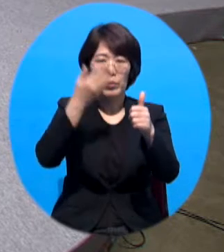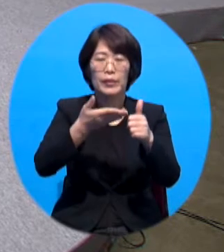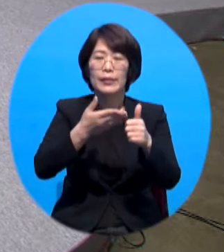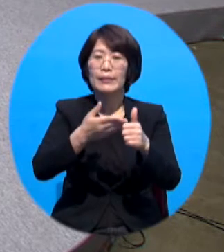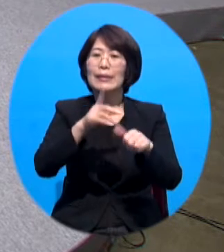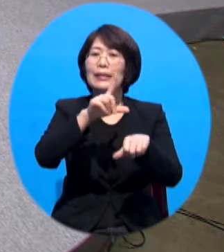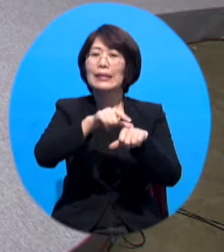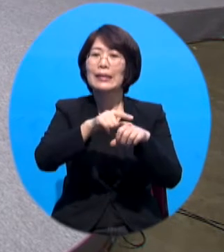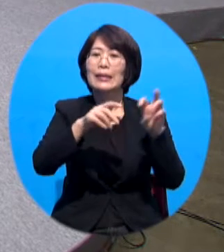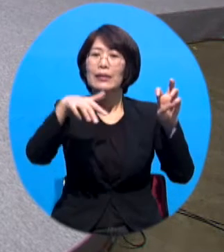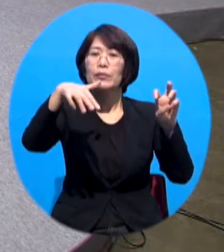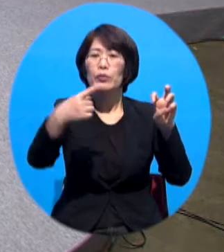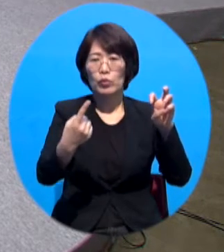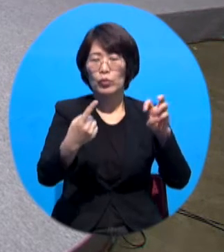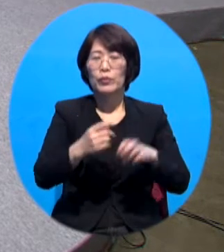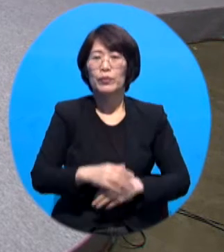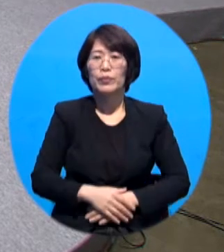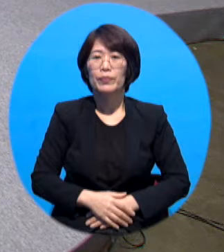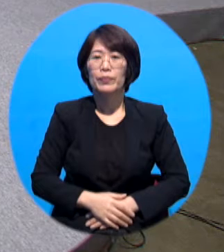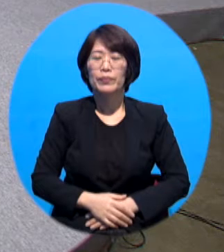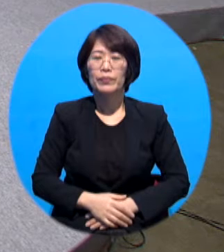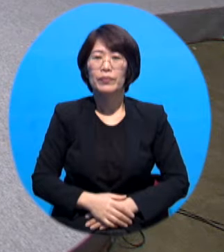질문 시간 30 줍니다